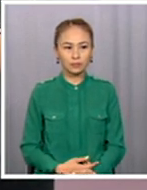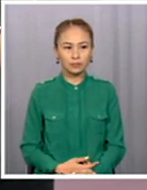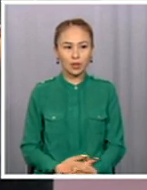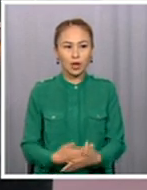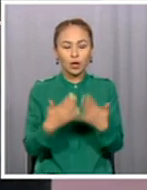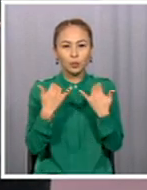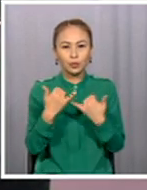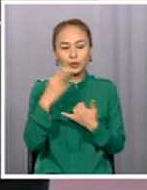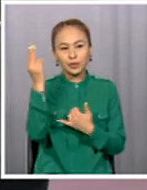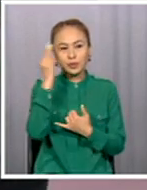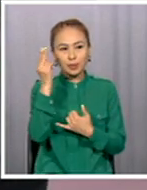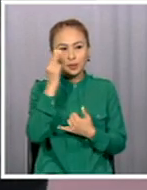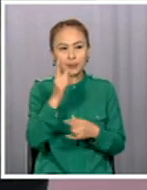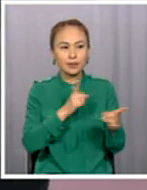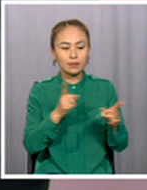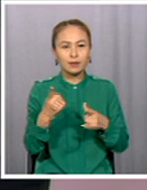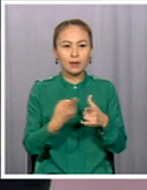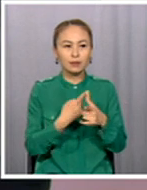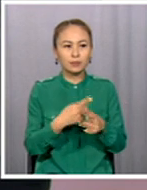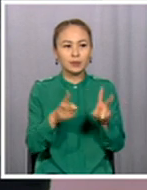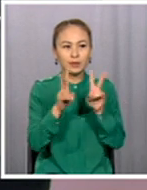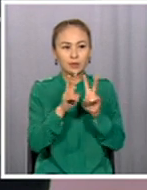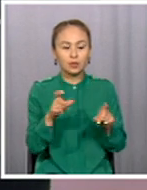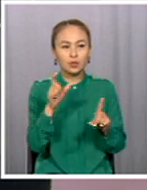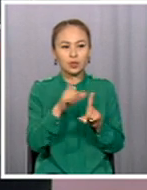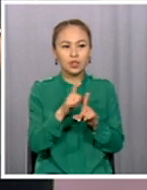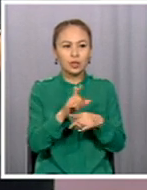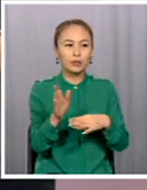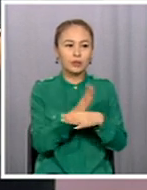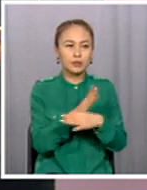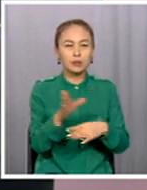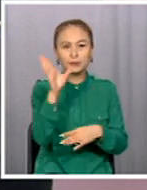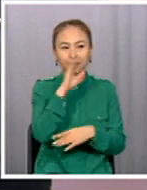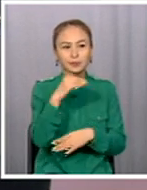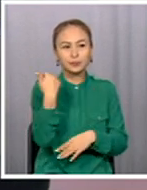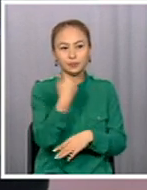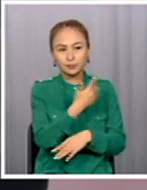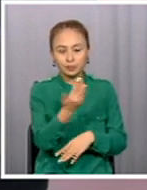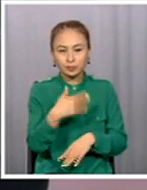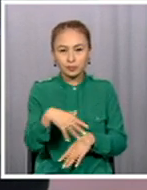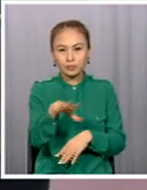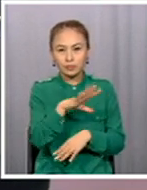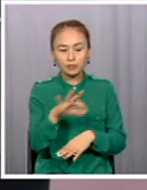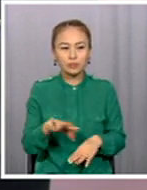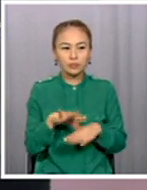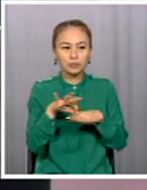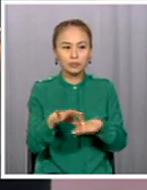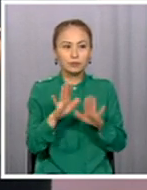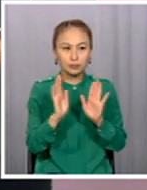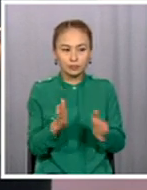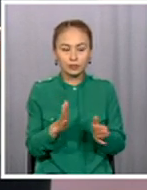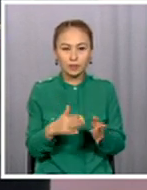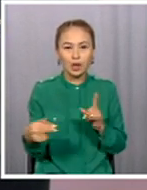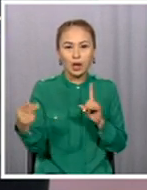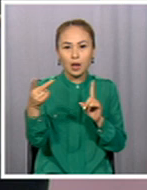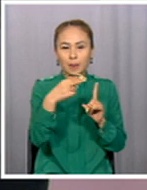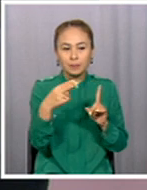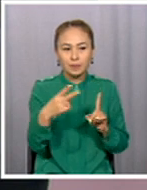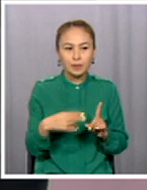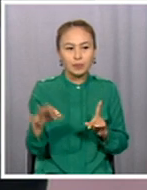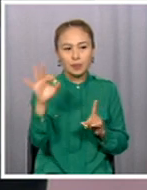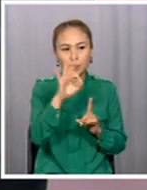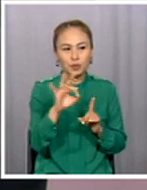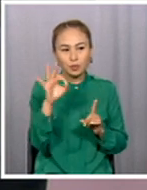Бүгінгі сабақта заттың атын білдіретін сөздерді ажыратасыңдар, және оларды орынды қолданасыңдар.